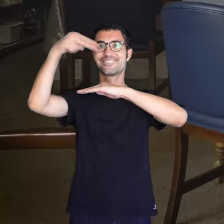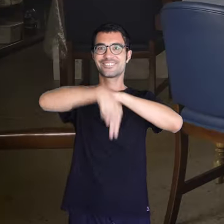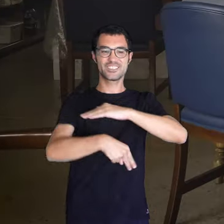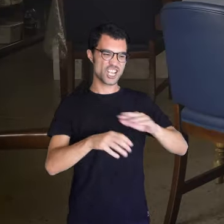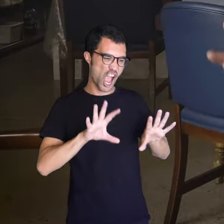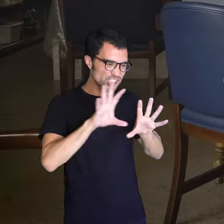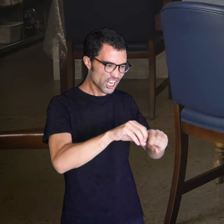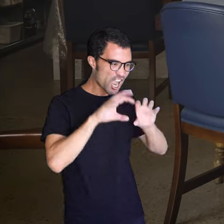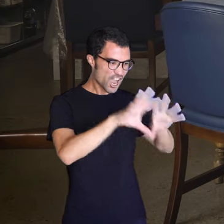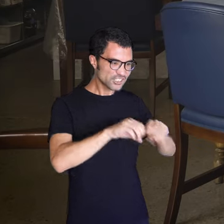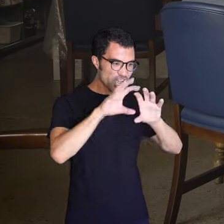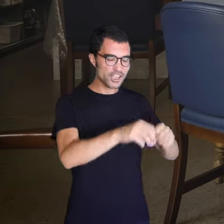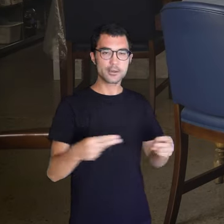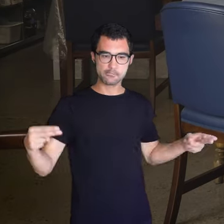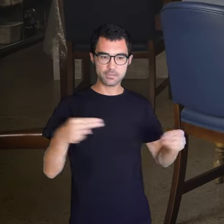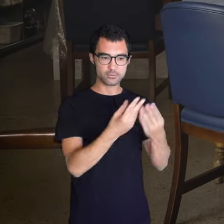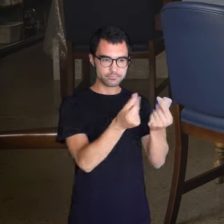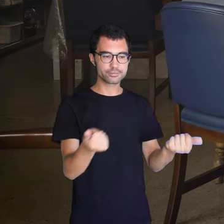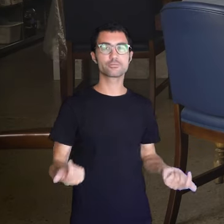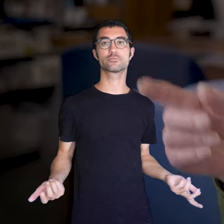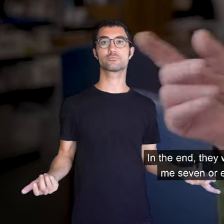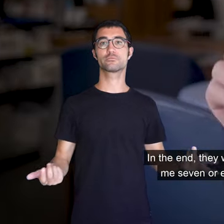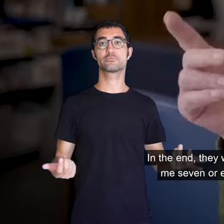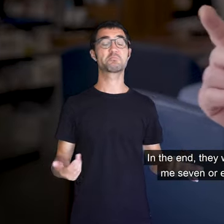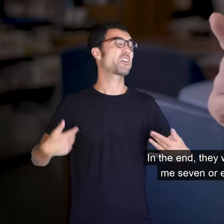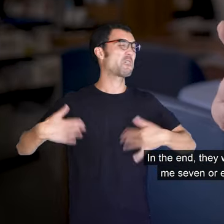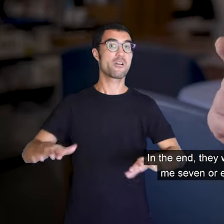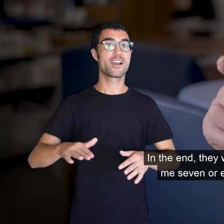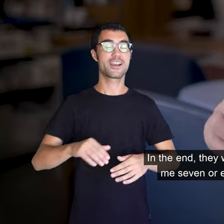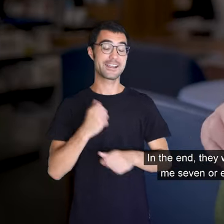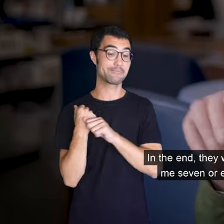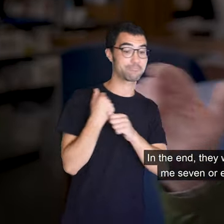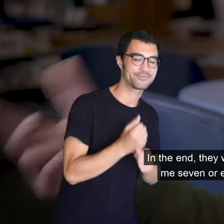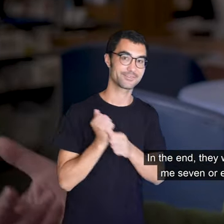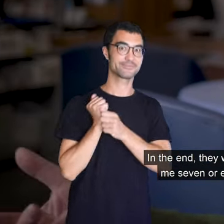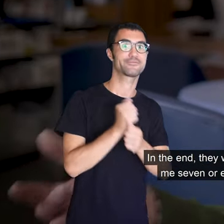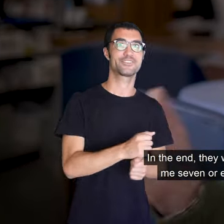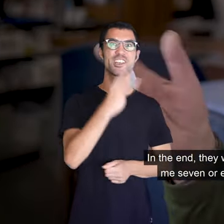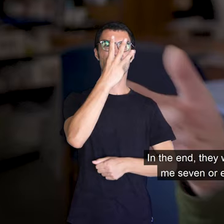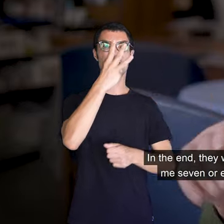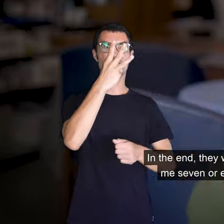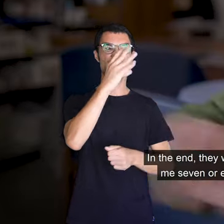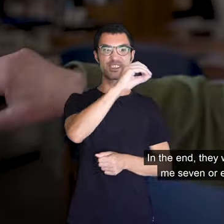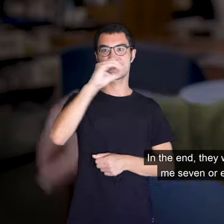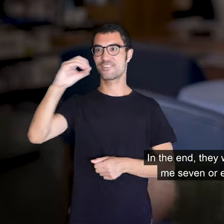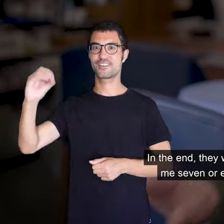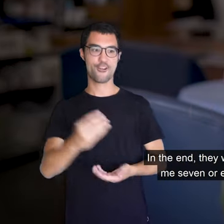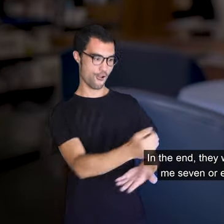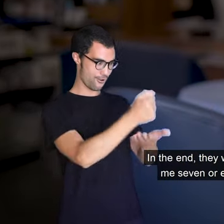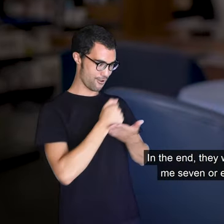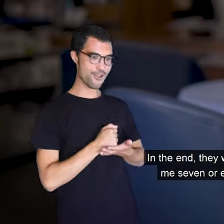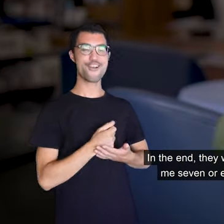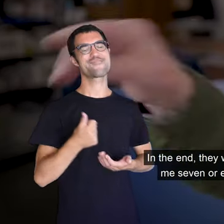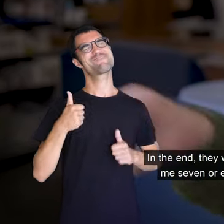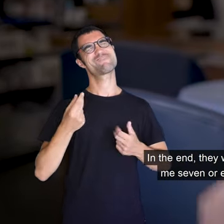però mos donaren 3.000 pessetes i era una fortuna. Però el darrer ja ficaven drogues i això, i jo me vaig